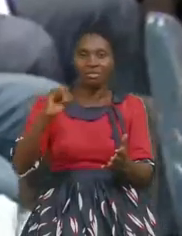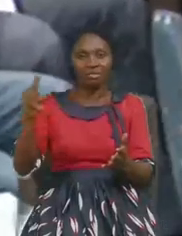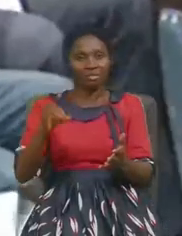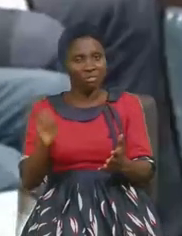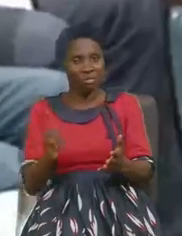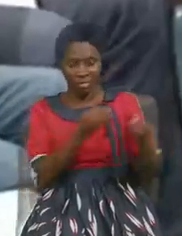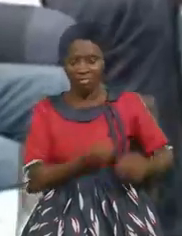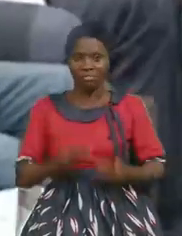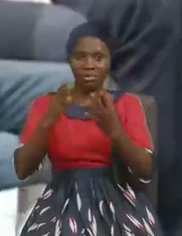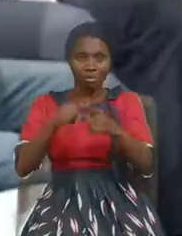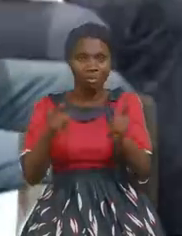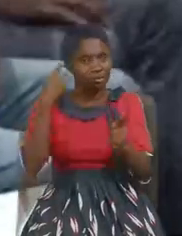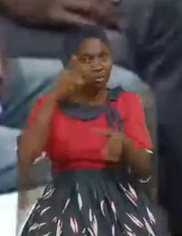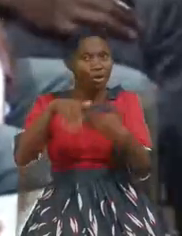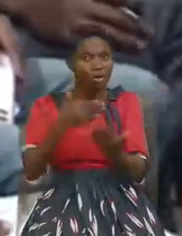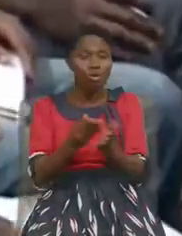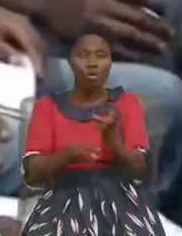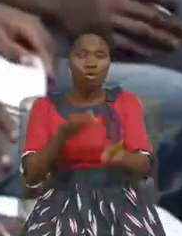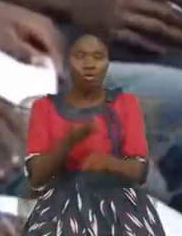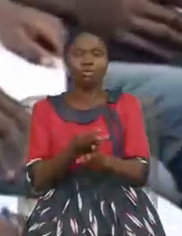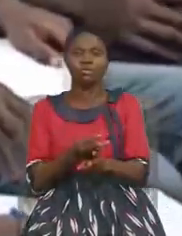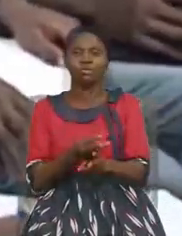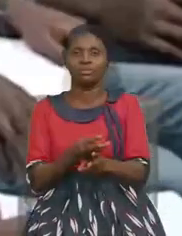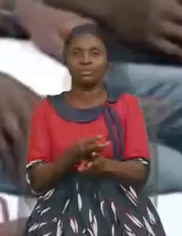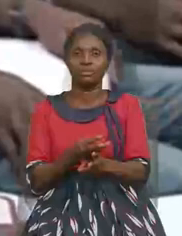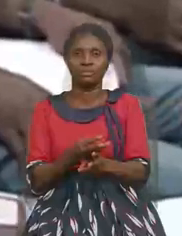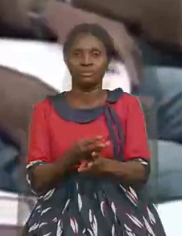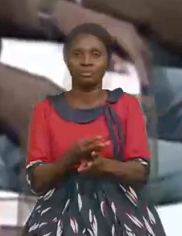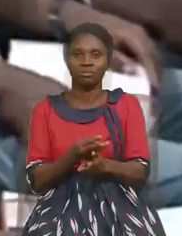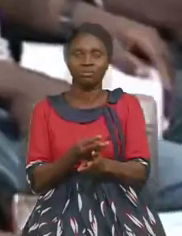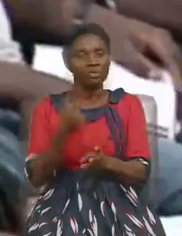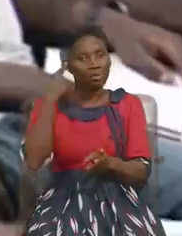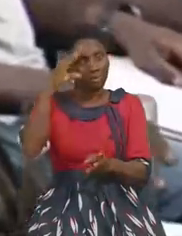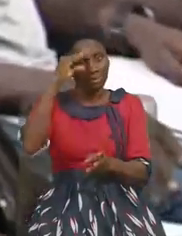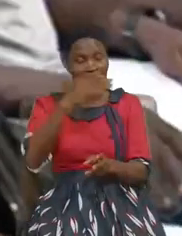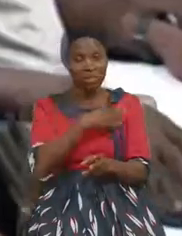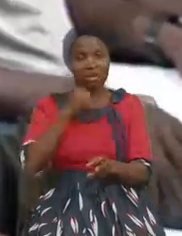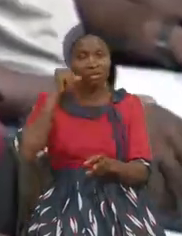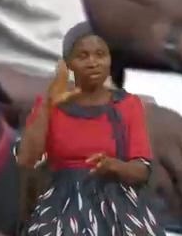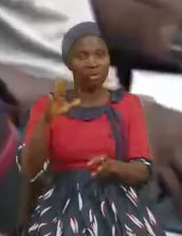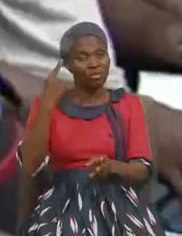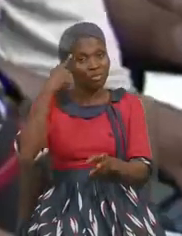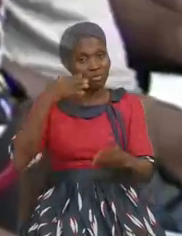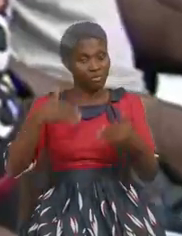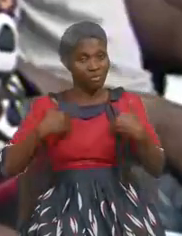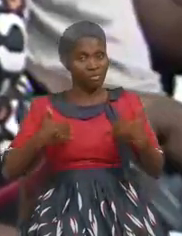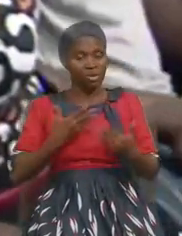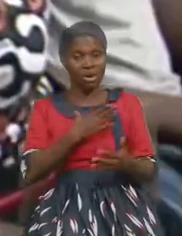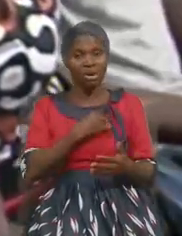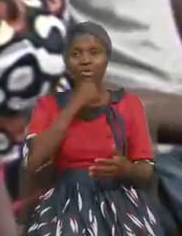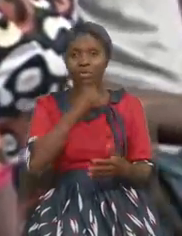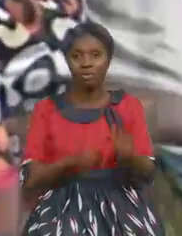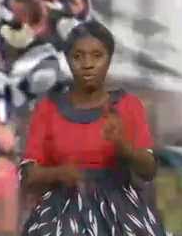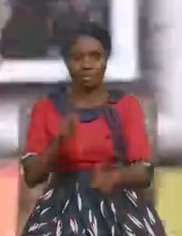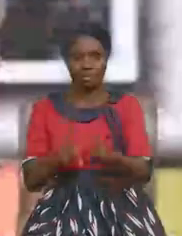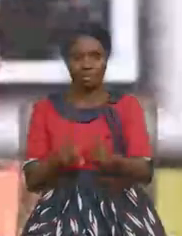entier. Pour les blancs et les noirs. Pour les hommes et les femmes. Et pour les jeunes et les vieux. Et pour